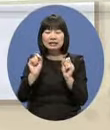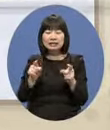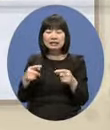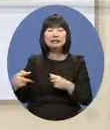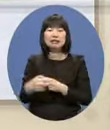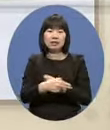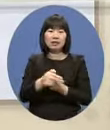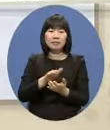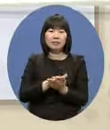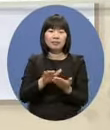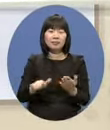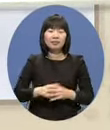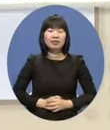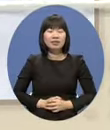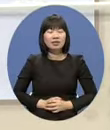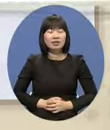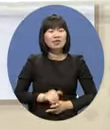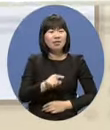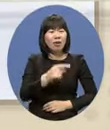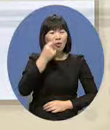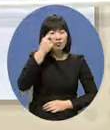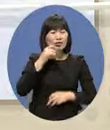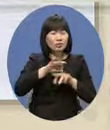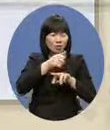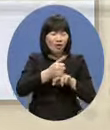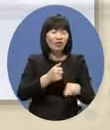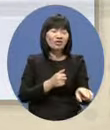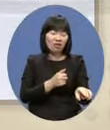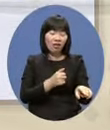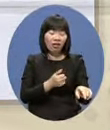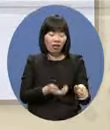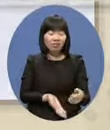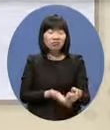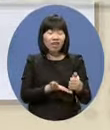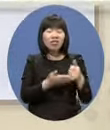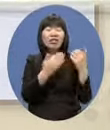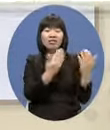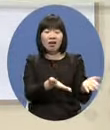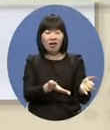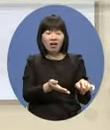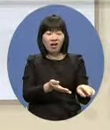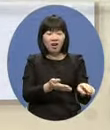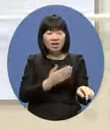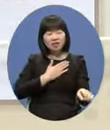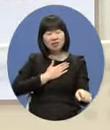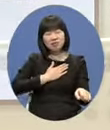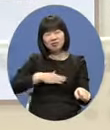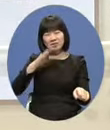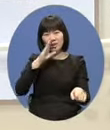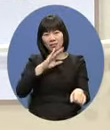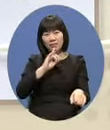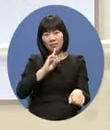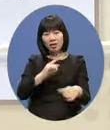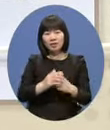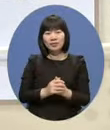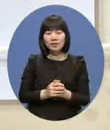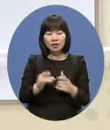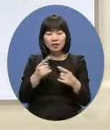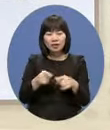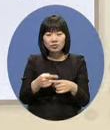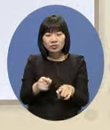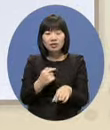거죠 아유 울보야 아유 그래도 잘났다 뭐 이런 거 어 아주 기분 나쁜 거죠 분석